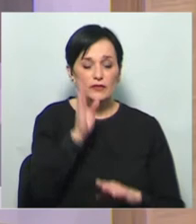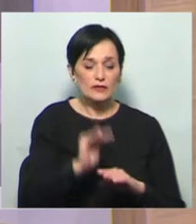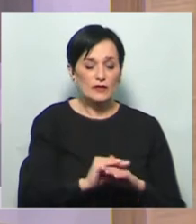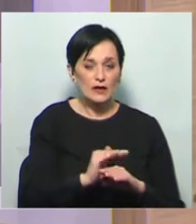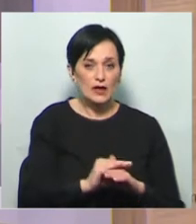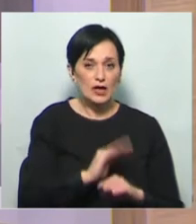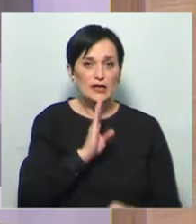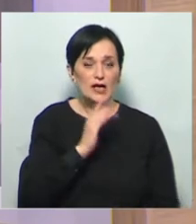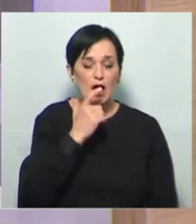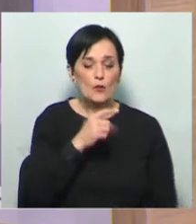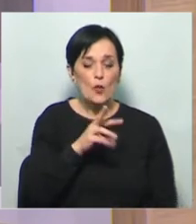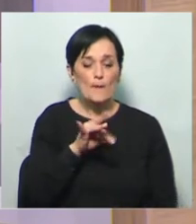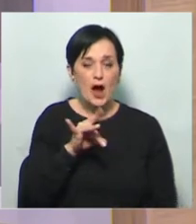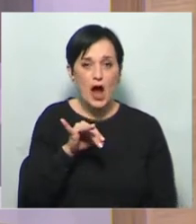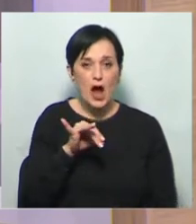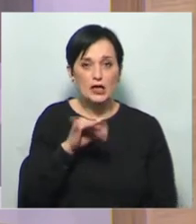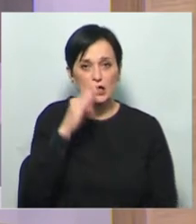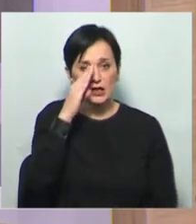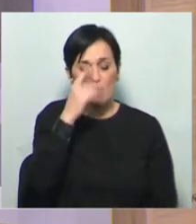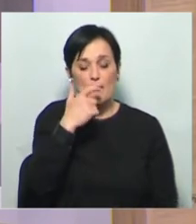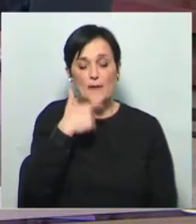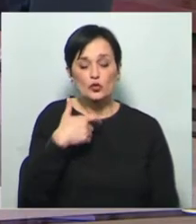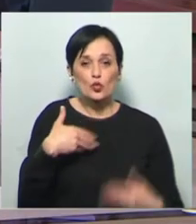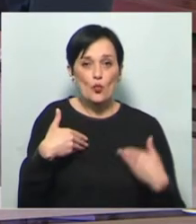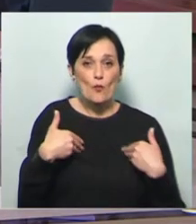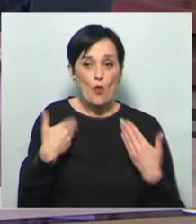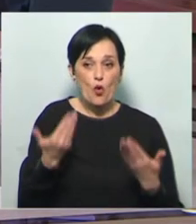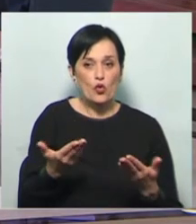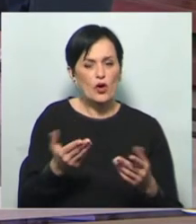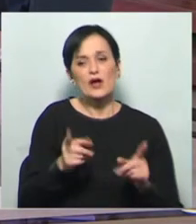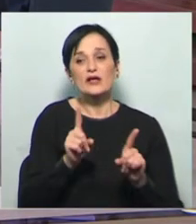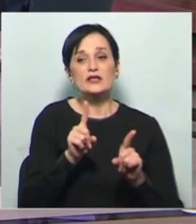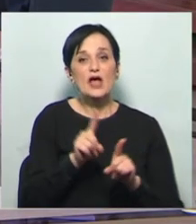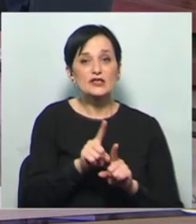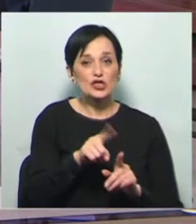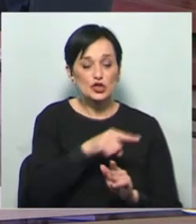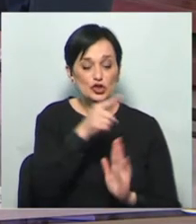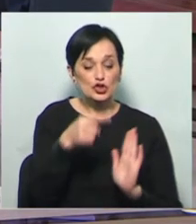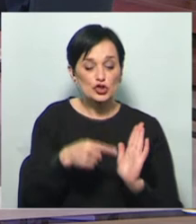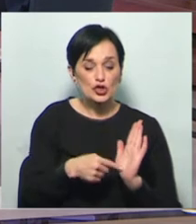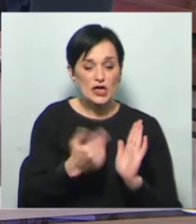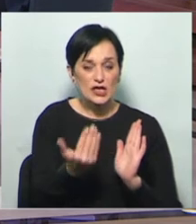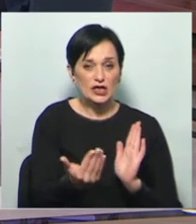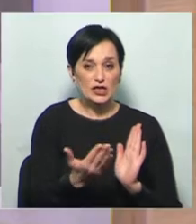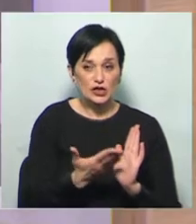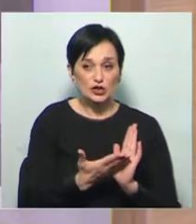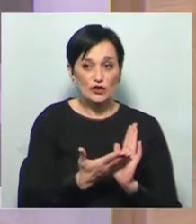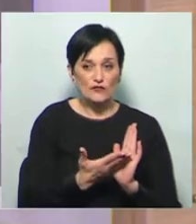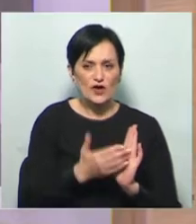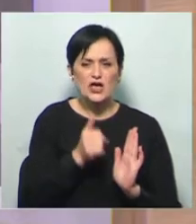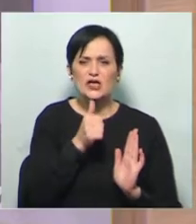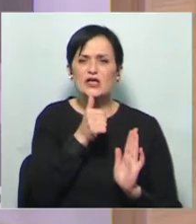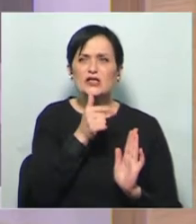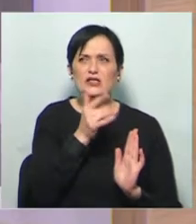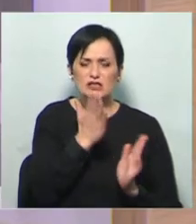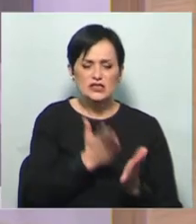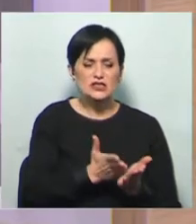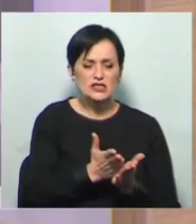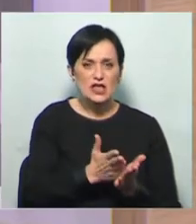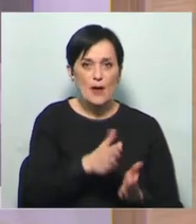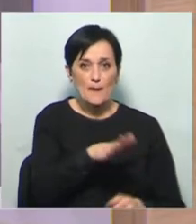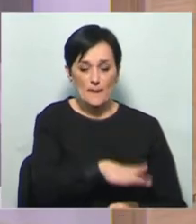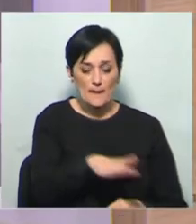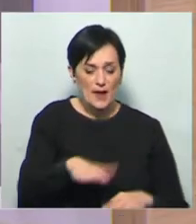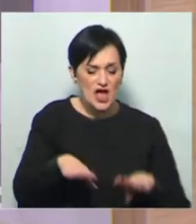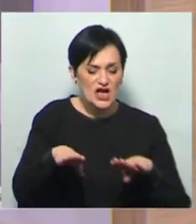დილამშვიდობისა, ქალბატონო მარი, ბატონებო მოგესალმებით. აი ესეთი შეკითხვა მაქვს თქვენთან. წლების მანძილზე ქვედა